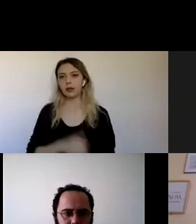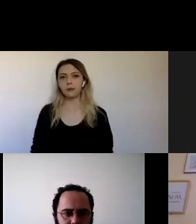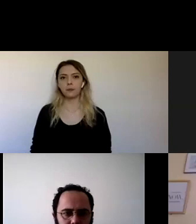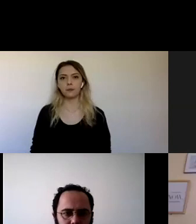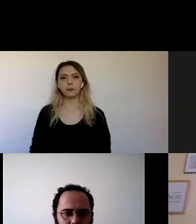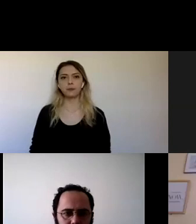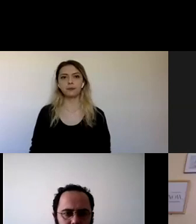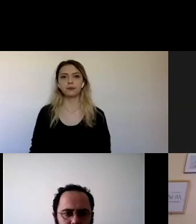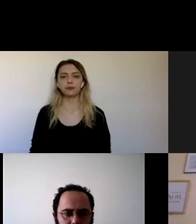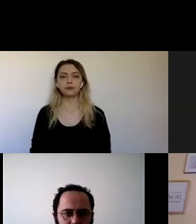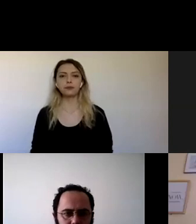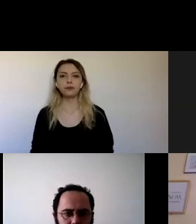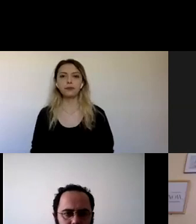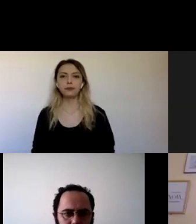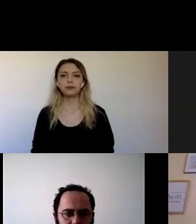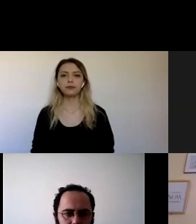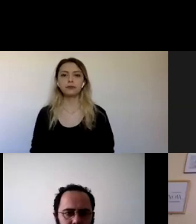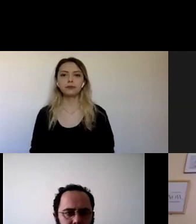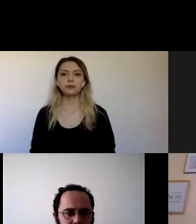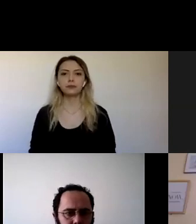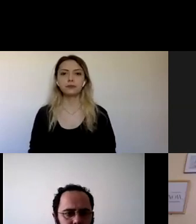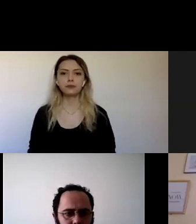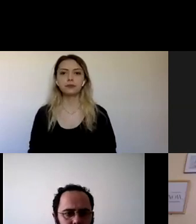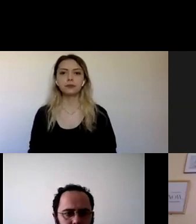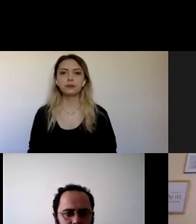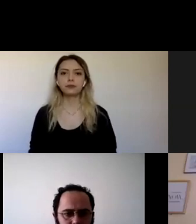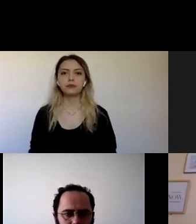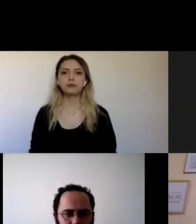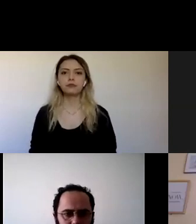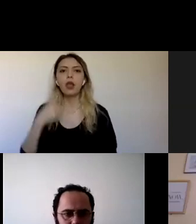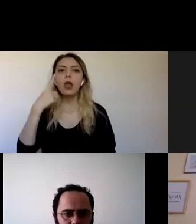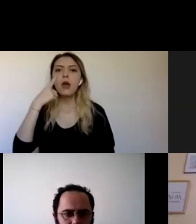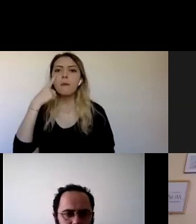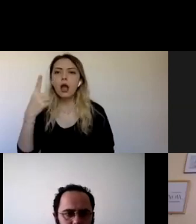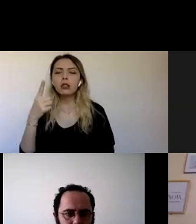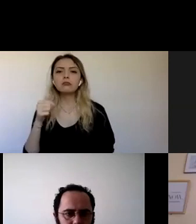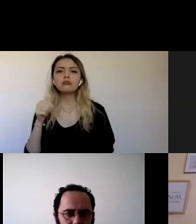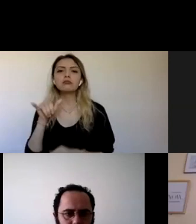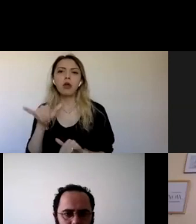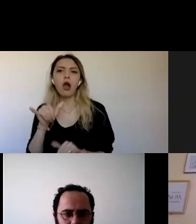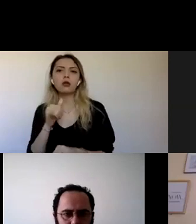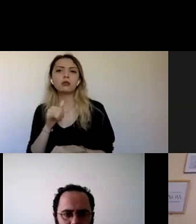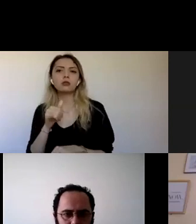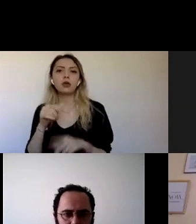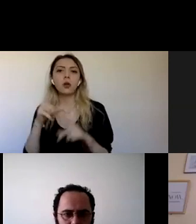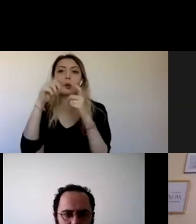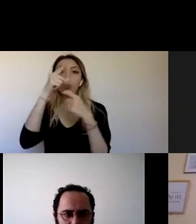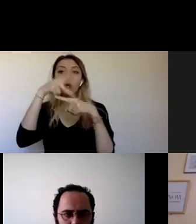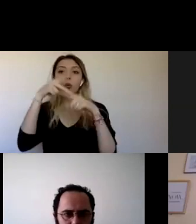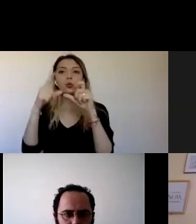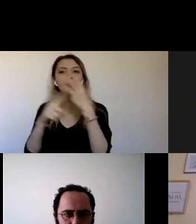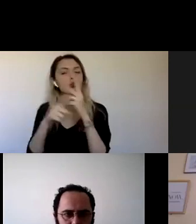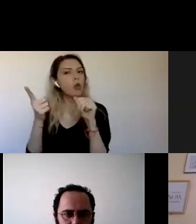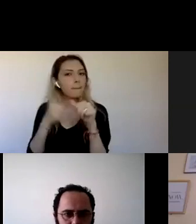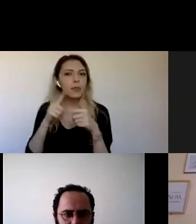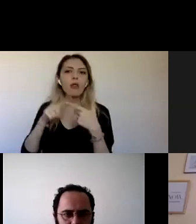Mesela kadın cinayetleriyle ilgili aramalara bakalım. Yine baktığımızda mesela ilginç şekilde en çok Düzce'de aranmış, sonra Afyon'da, sonra